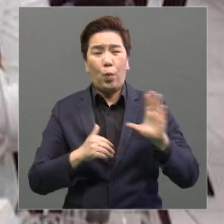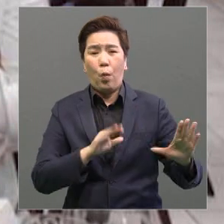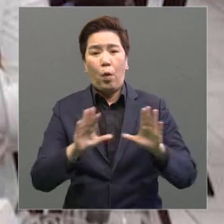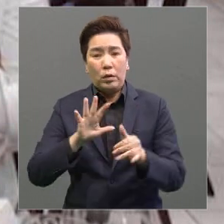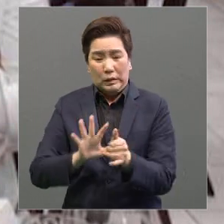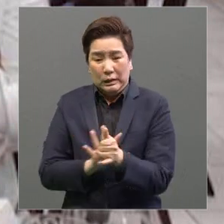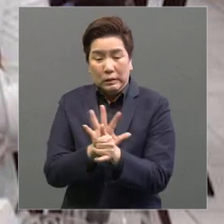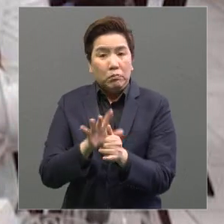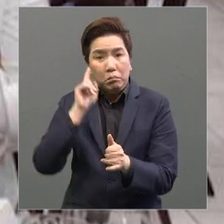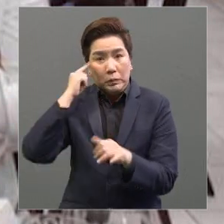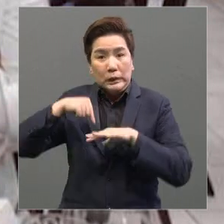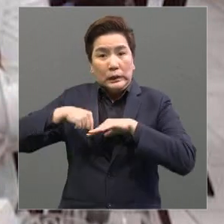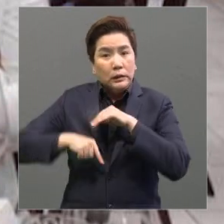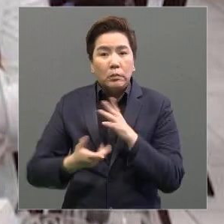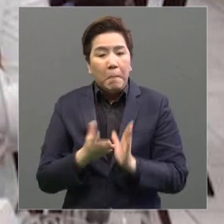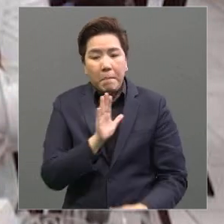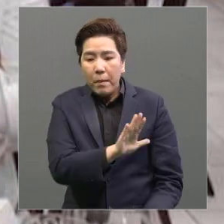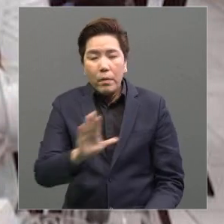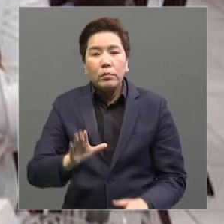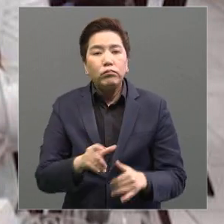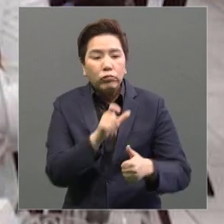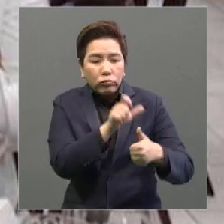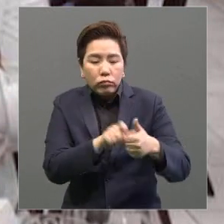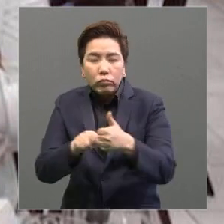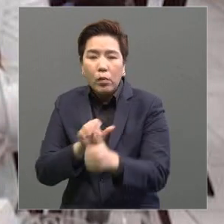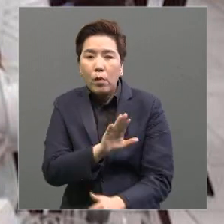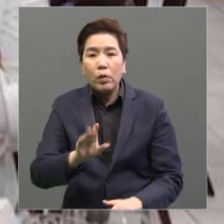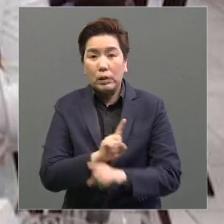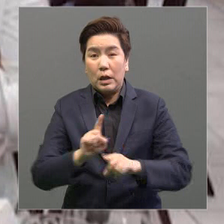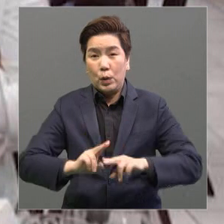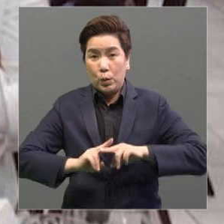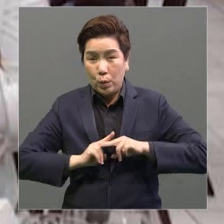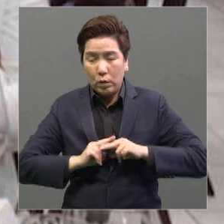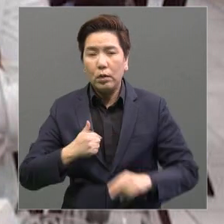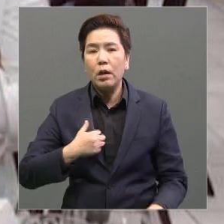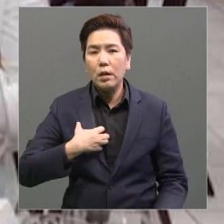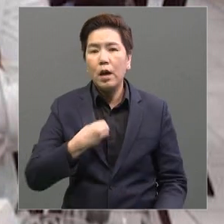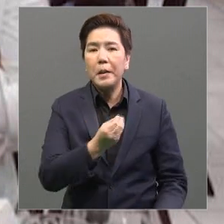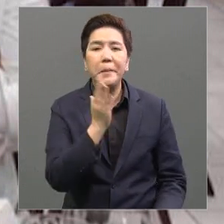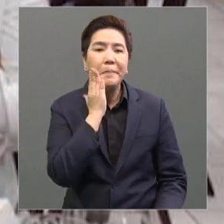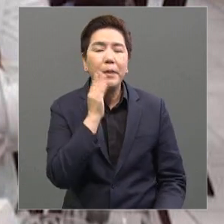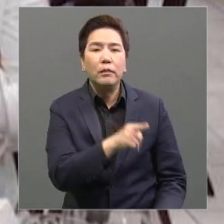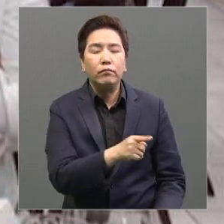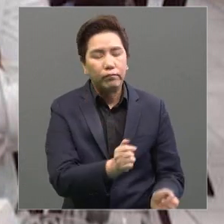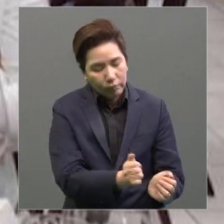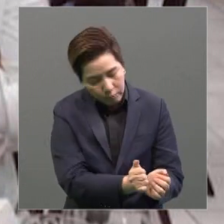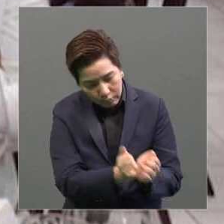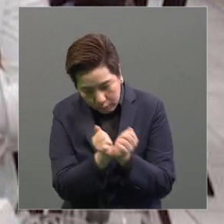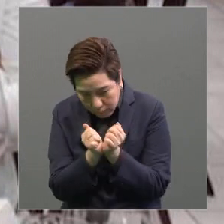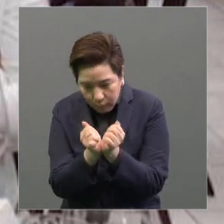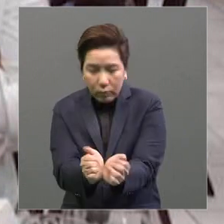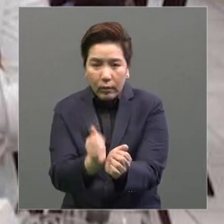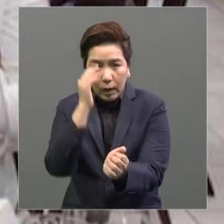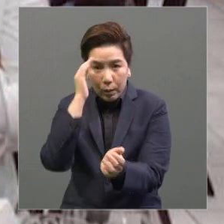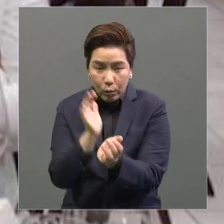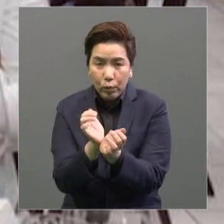ใครจะไปชีวิตแบบไหนเลือกทางเดินแบบไหนเป็นเรื่องส่วนบุคคลแต่ถ้าถามส่วนตัวนะก็อยากให้นายแป้งเนี่ยออกมามอบตัวซะนะครับ